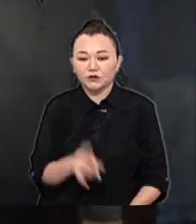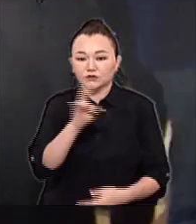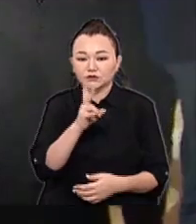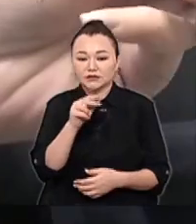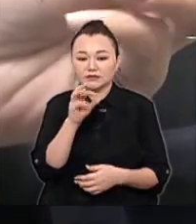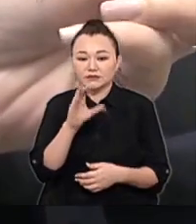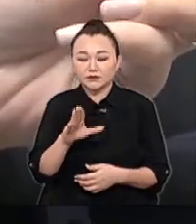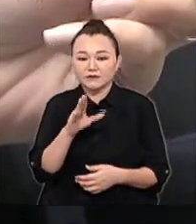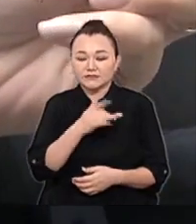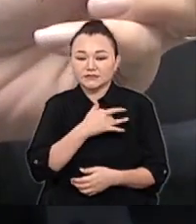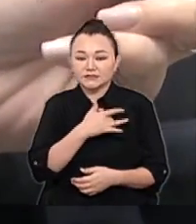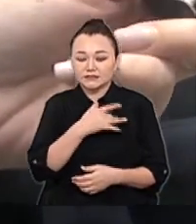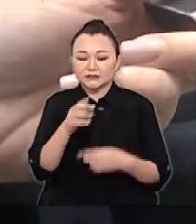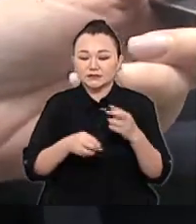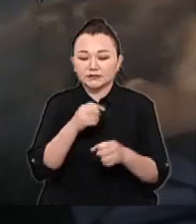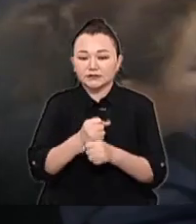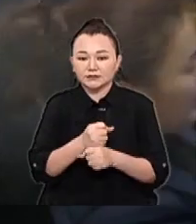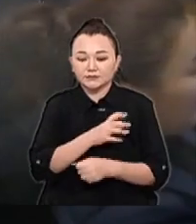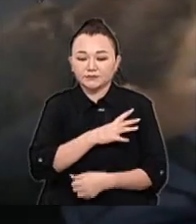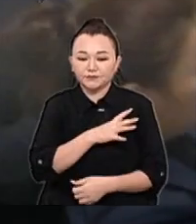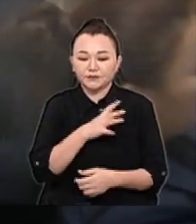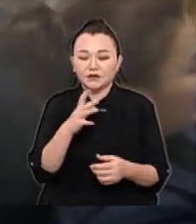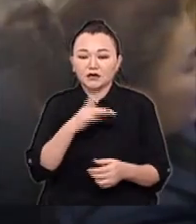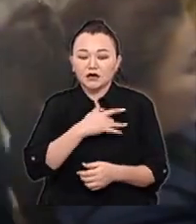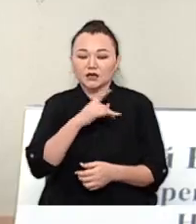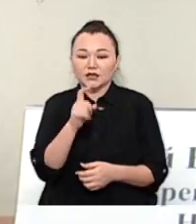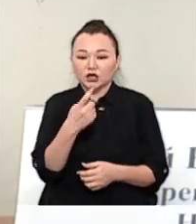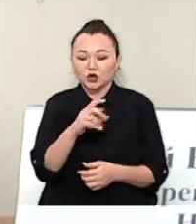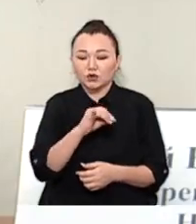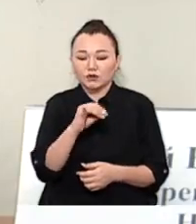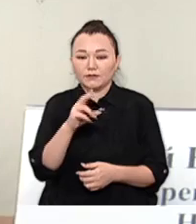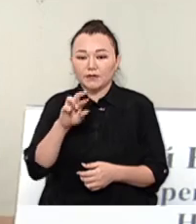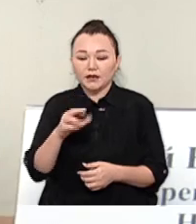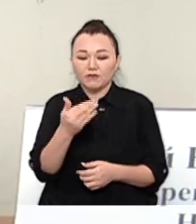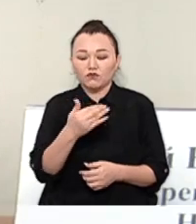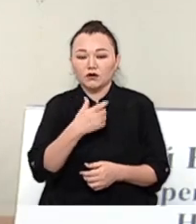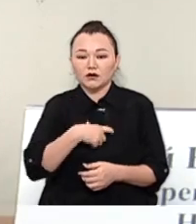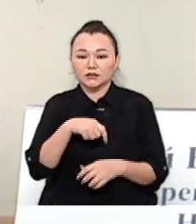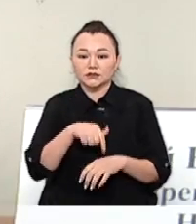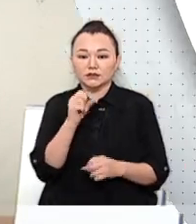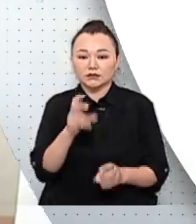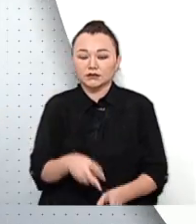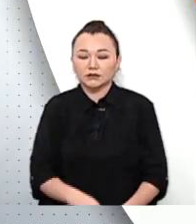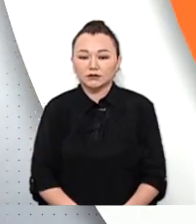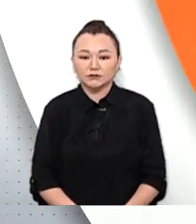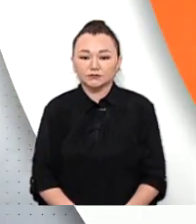Нұрсұлтан Назарбаевтың жүрегіне ота жасалды. Кардиохирург Юрий Пя оның жағдайын қалай бағалауда?